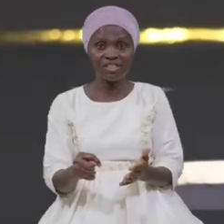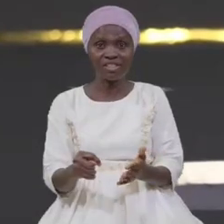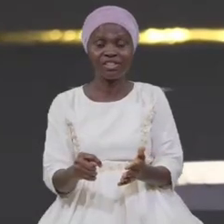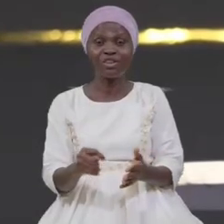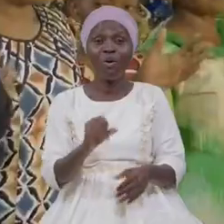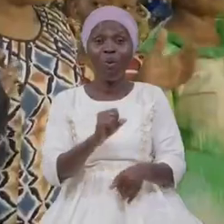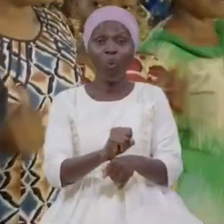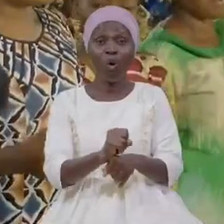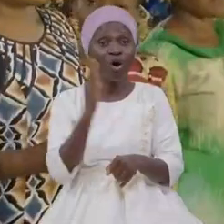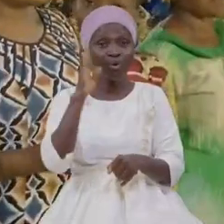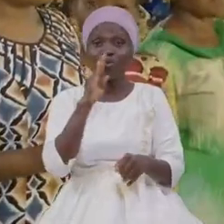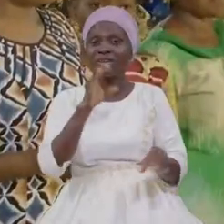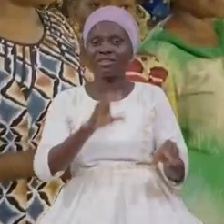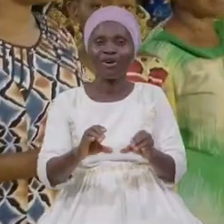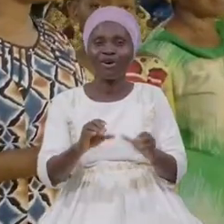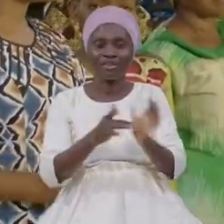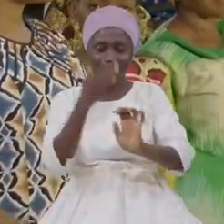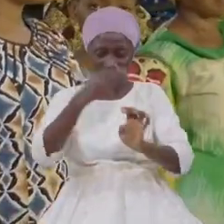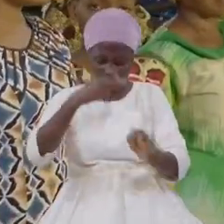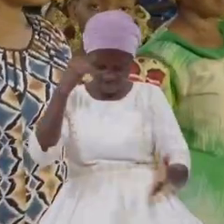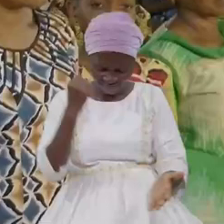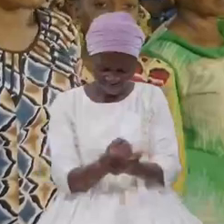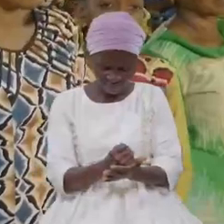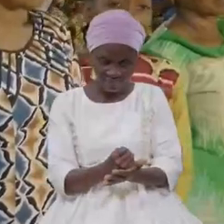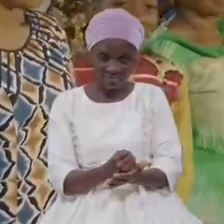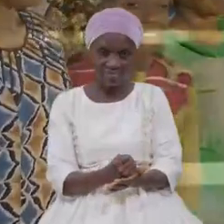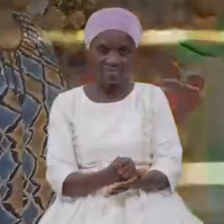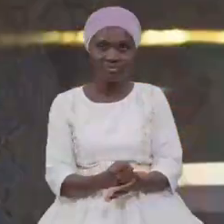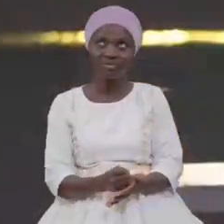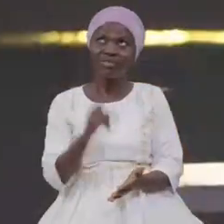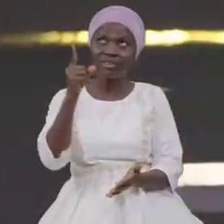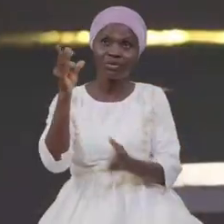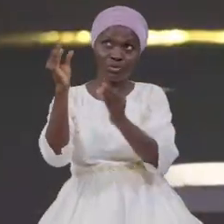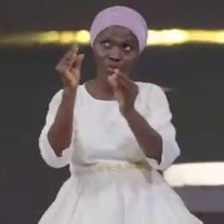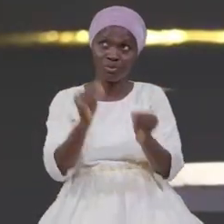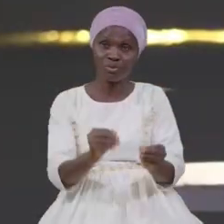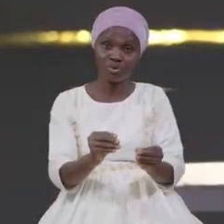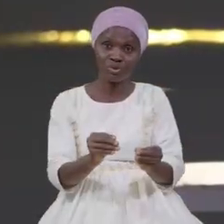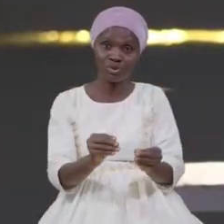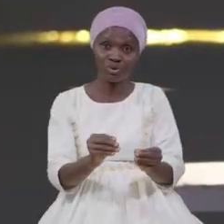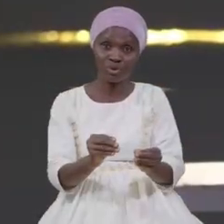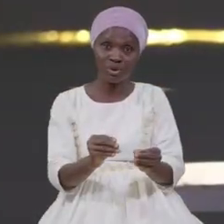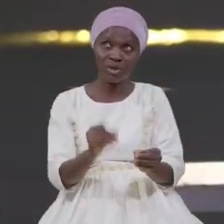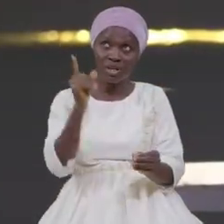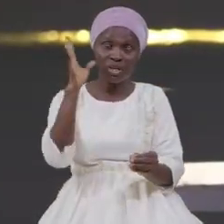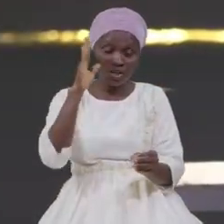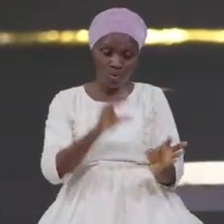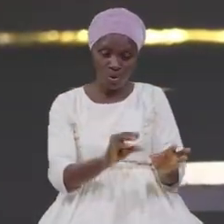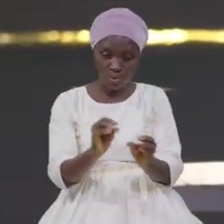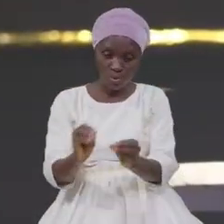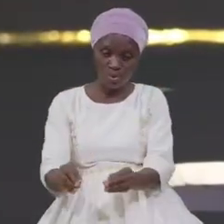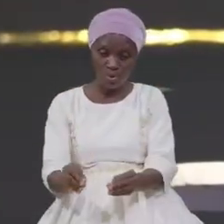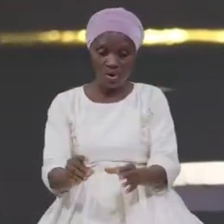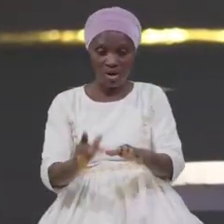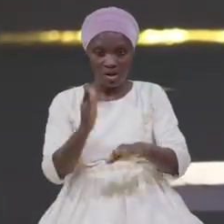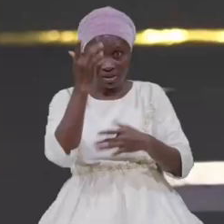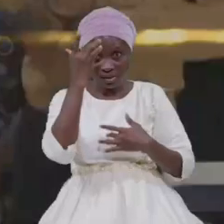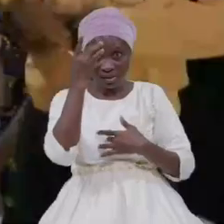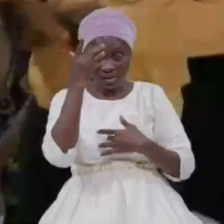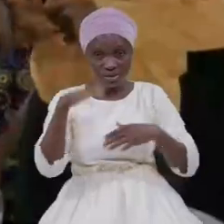Et ce sera fait. Il écrasera la maladie sous tes pieds. Les afflictions sataniques sous